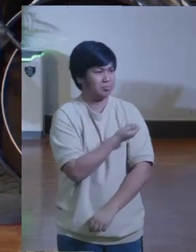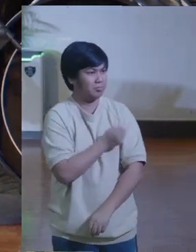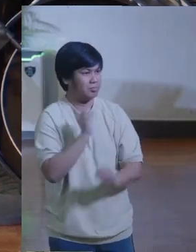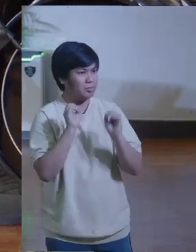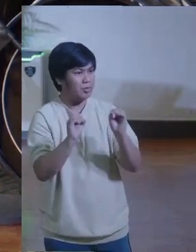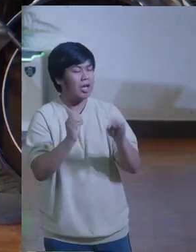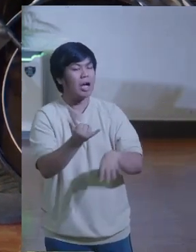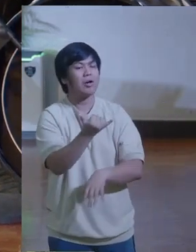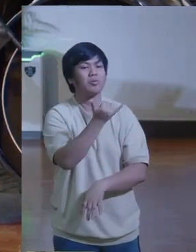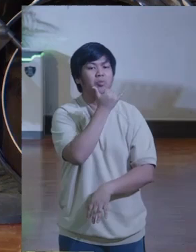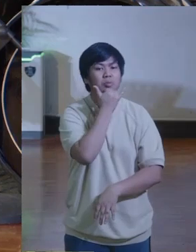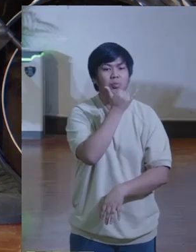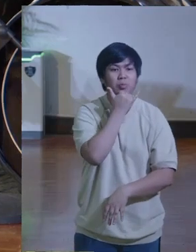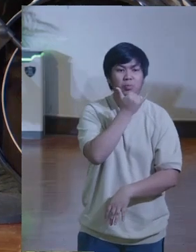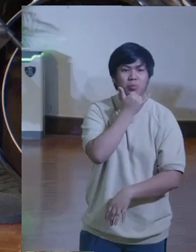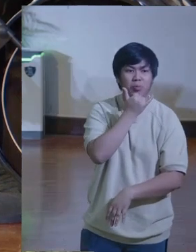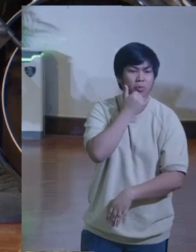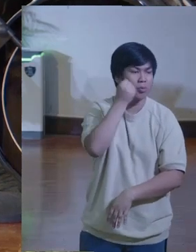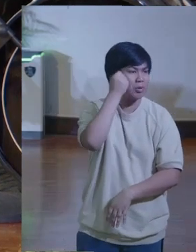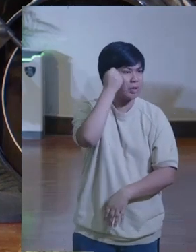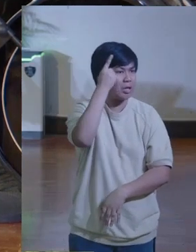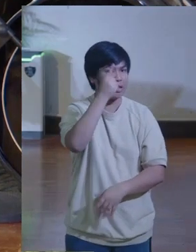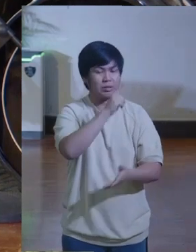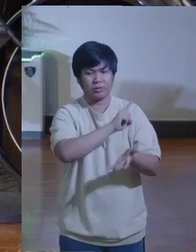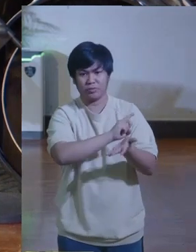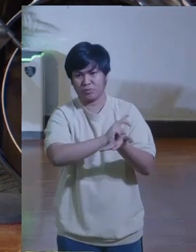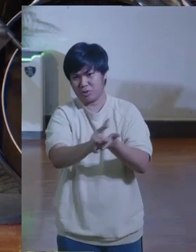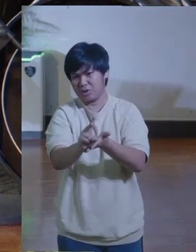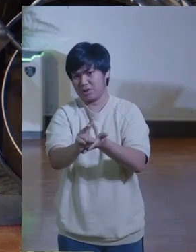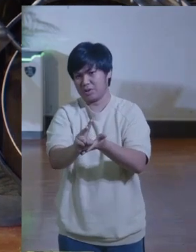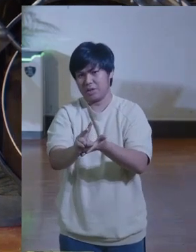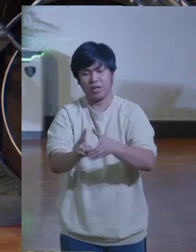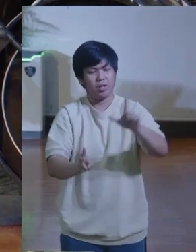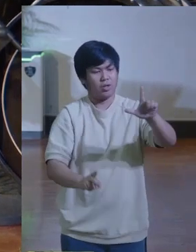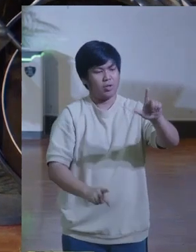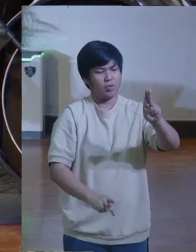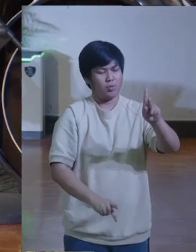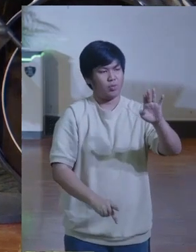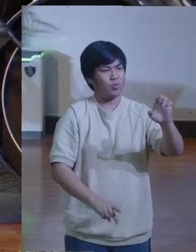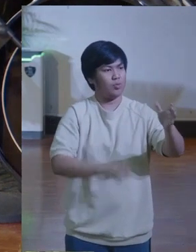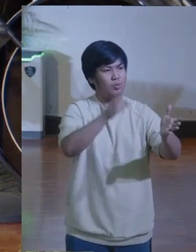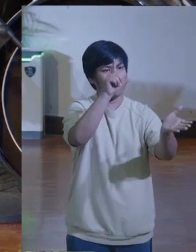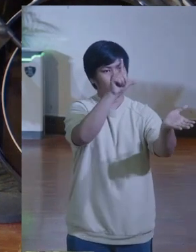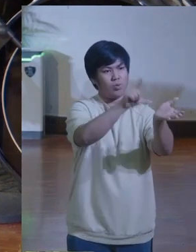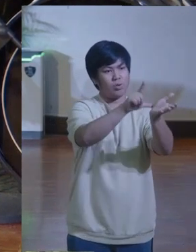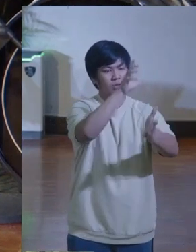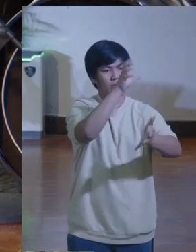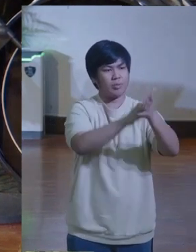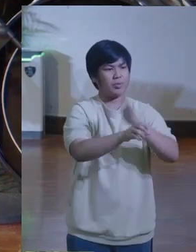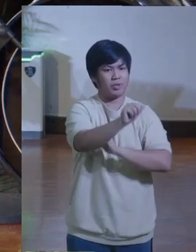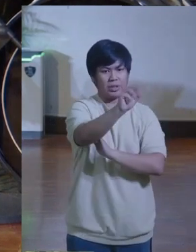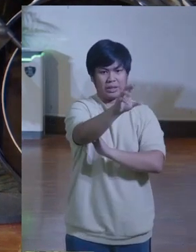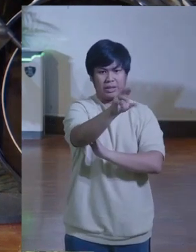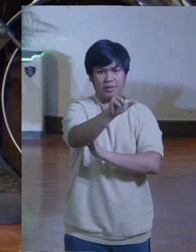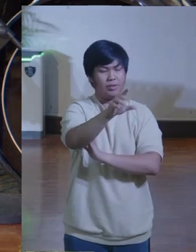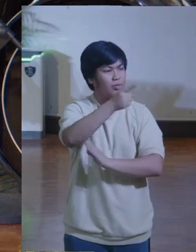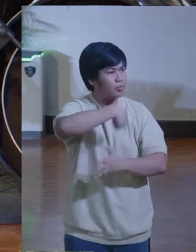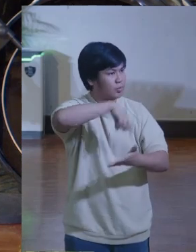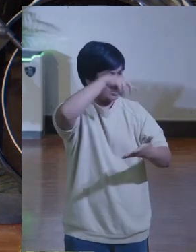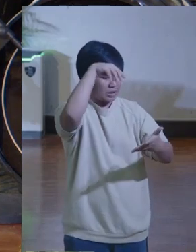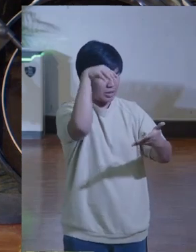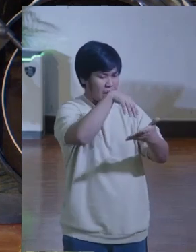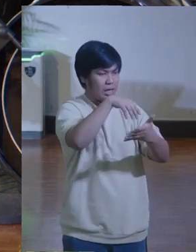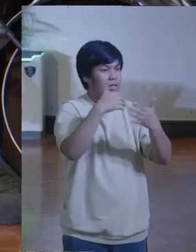maling interpretation ng isang verse sa Luke chapter 13 verse 3. Kung babasahin po natin yung